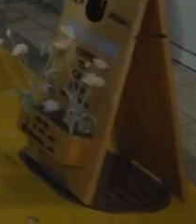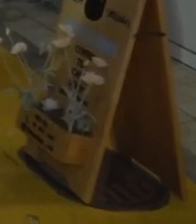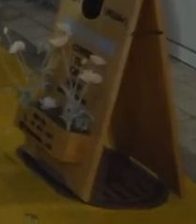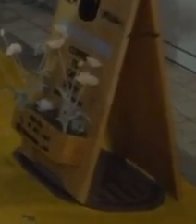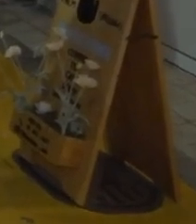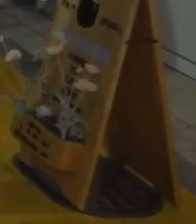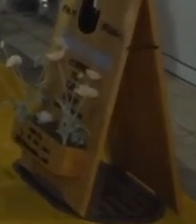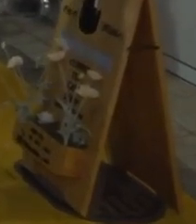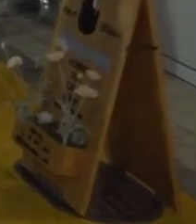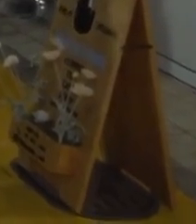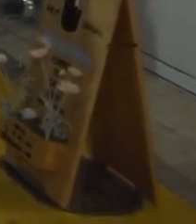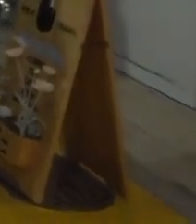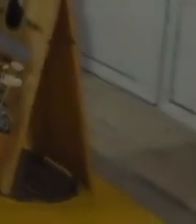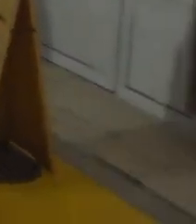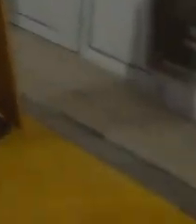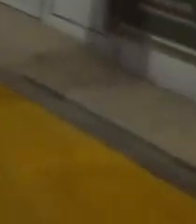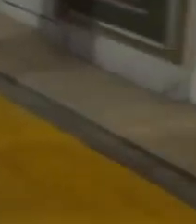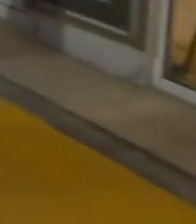출발할까요